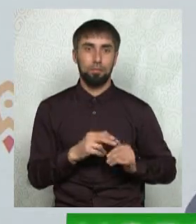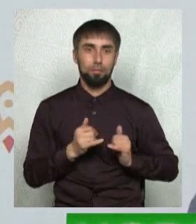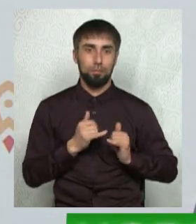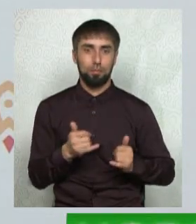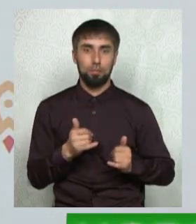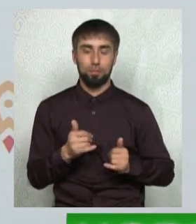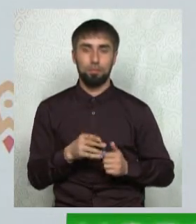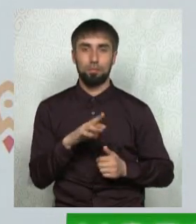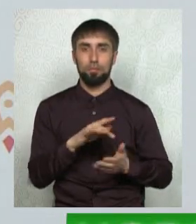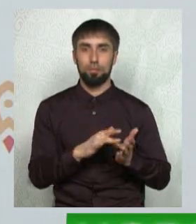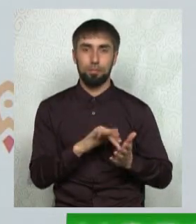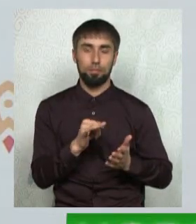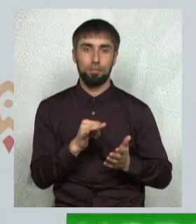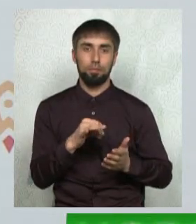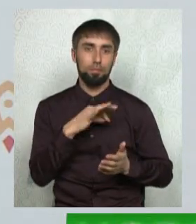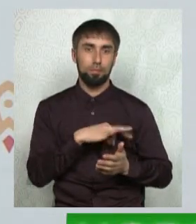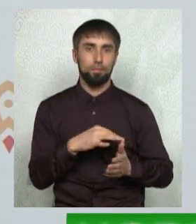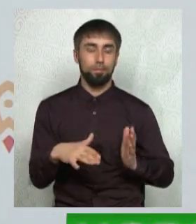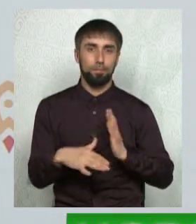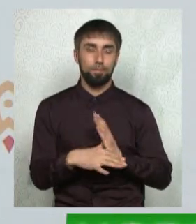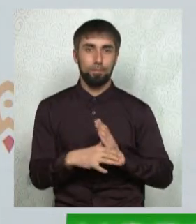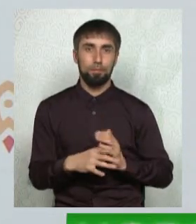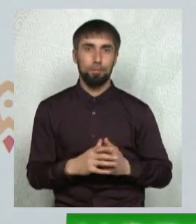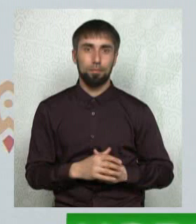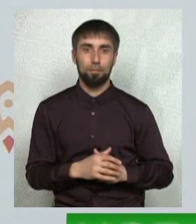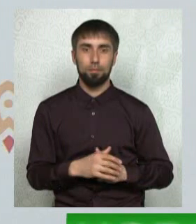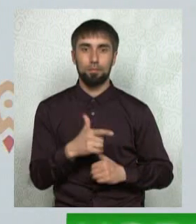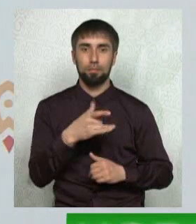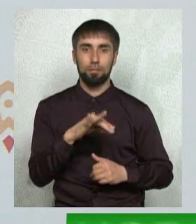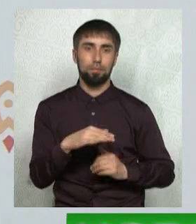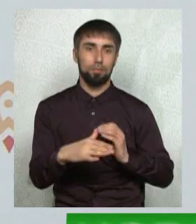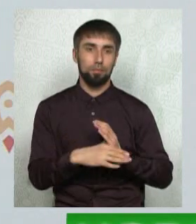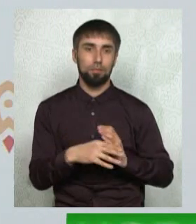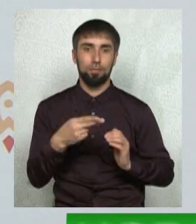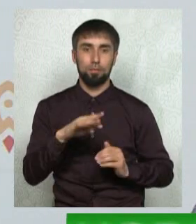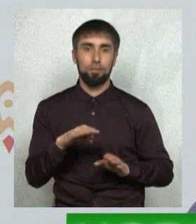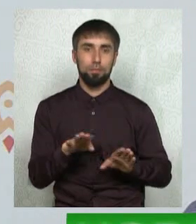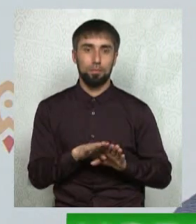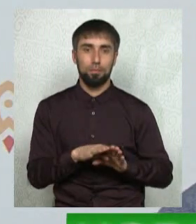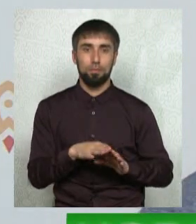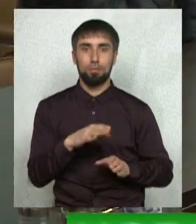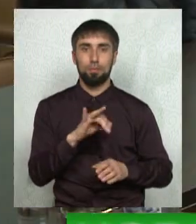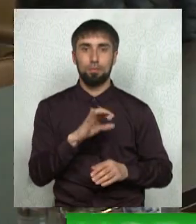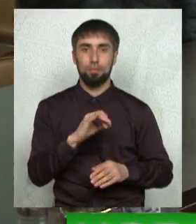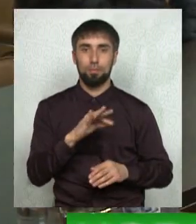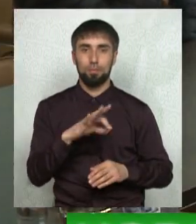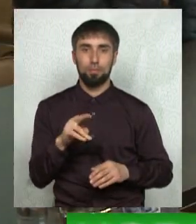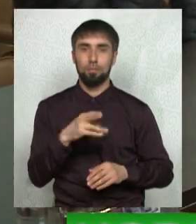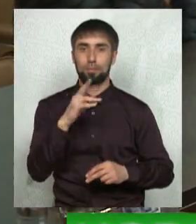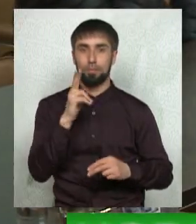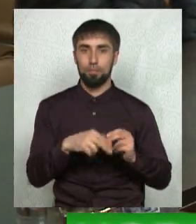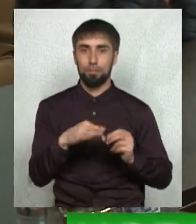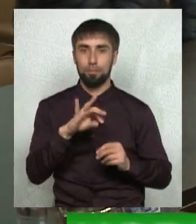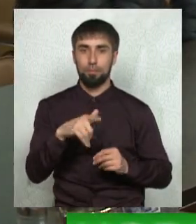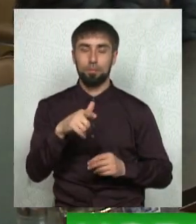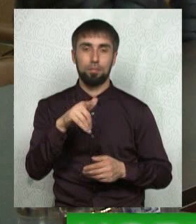туристов. Ну и воспользоваться помощью, грантовой помощью для таких экскурсоводов. По завершении